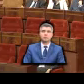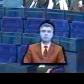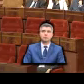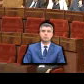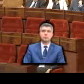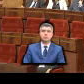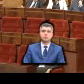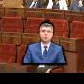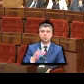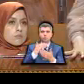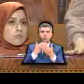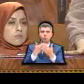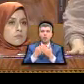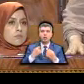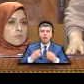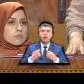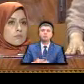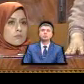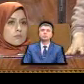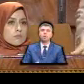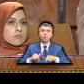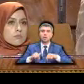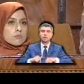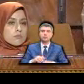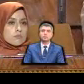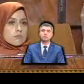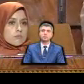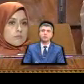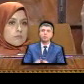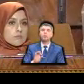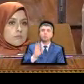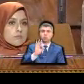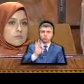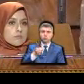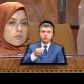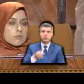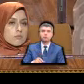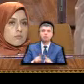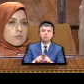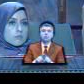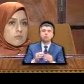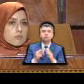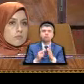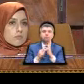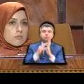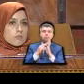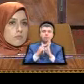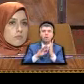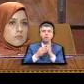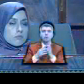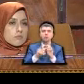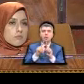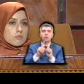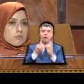شكرا سيد الرئيس. سيد الوزير، نحن نثمن وننوه بالتقدم الحاصل في بلورة مشروع